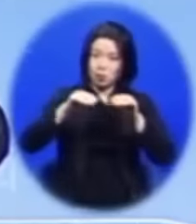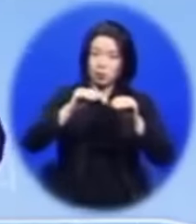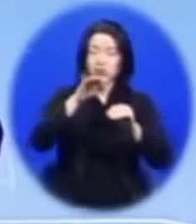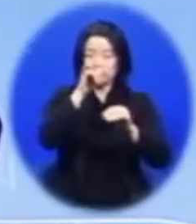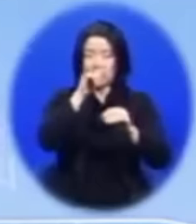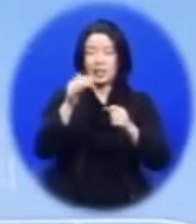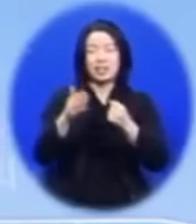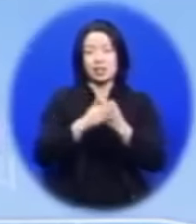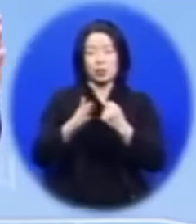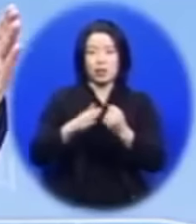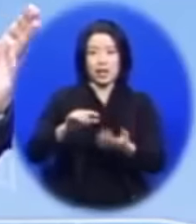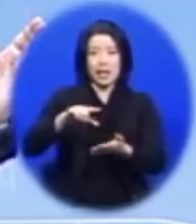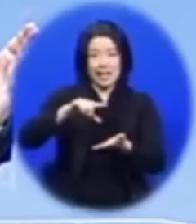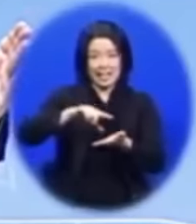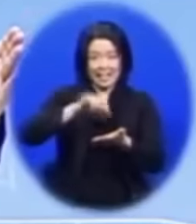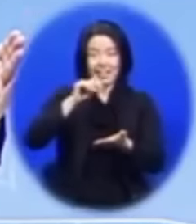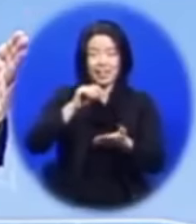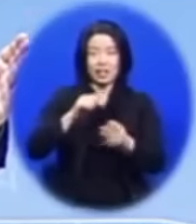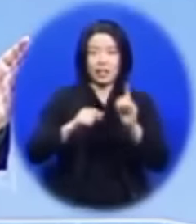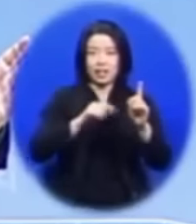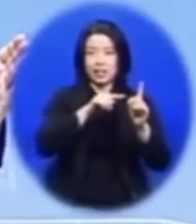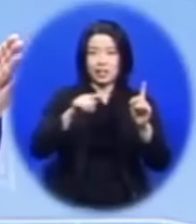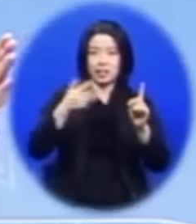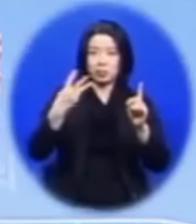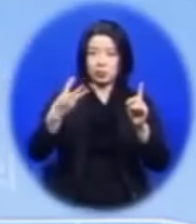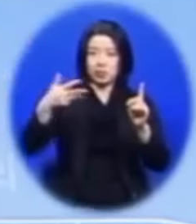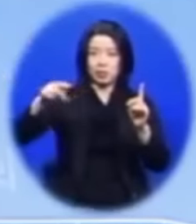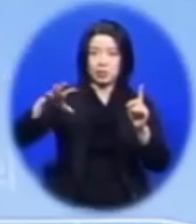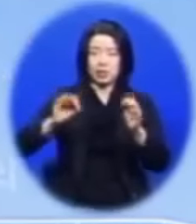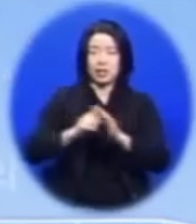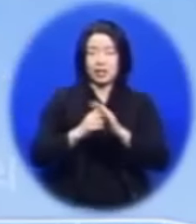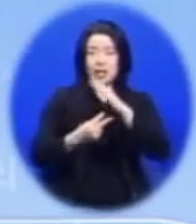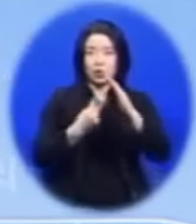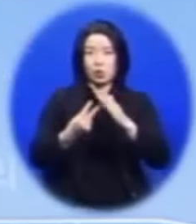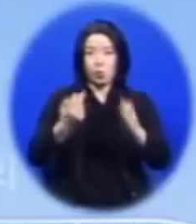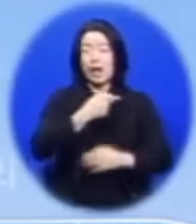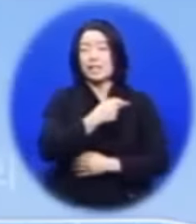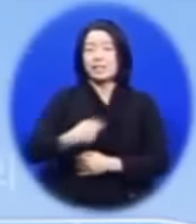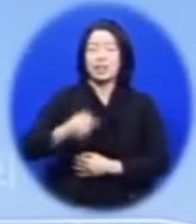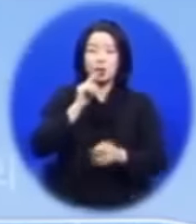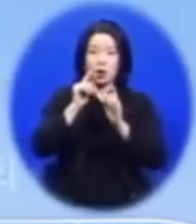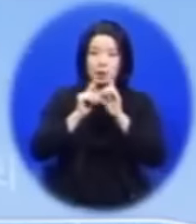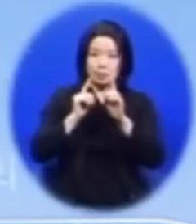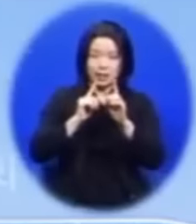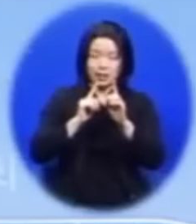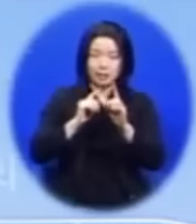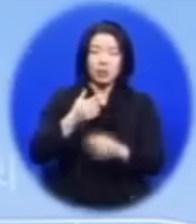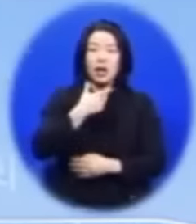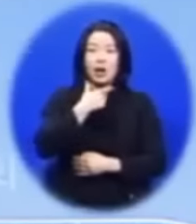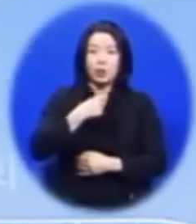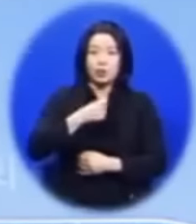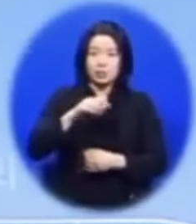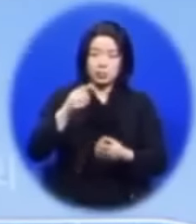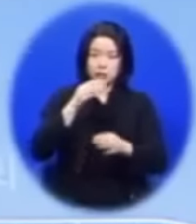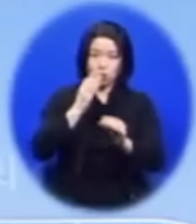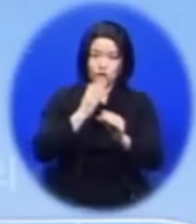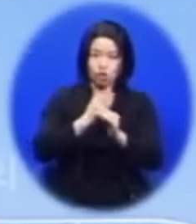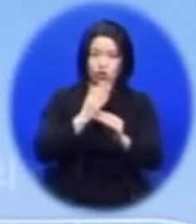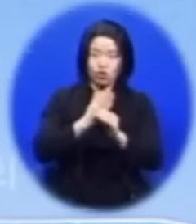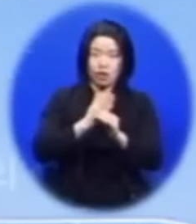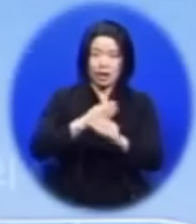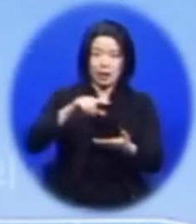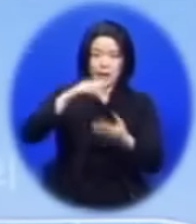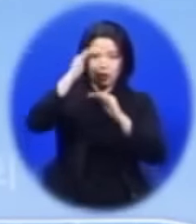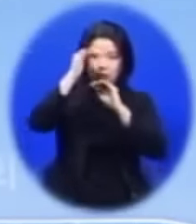간단하게 그동안 1장부터 3장까지 사도가 말씀하려고 했던 핵심의 내용을 정리하고